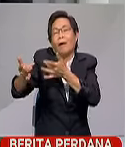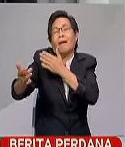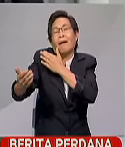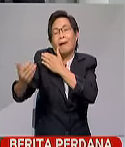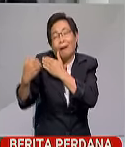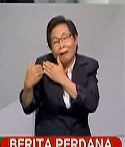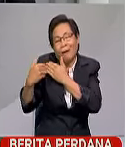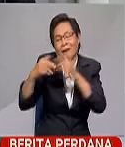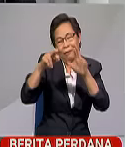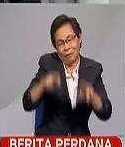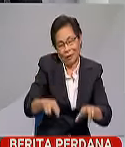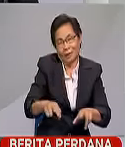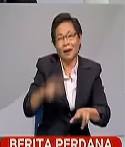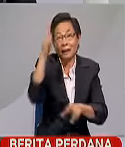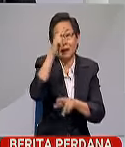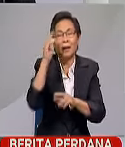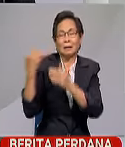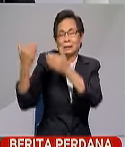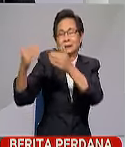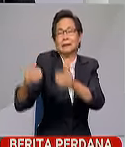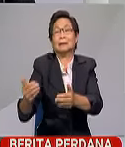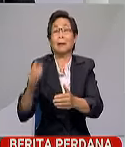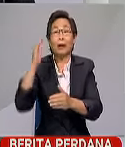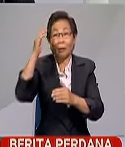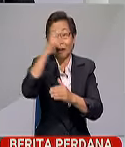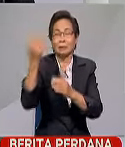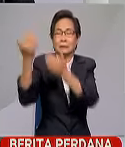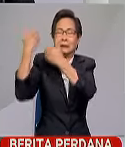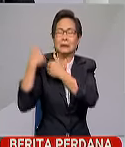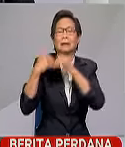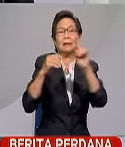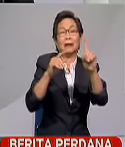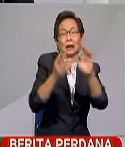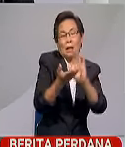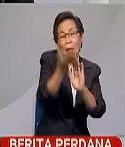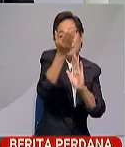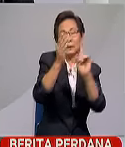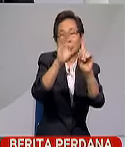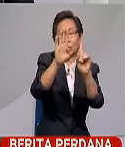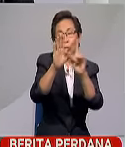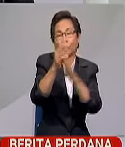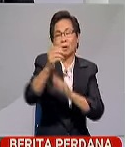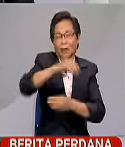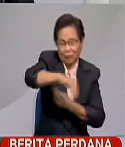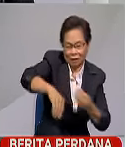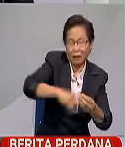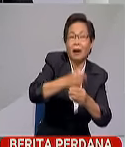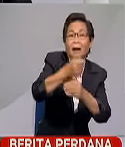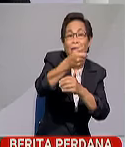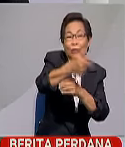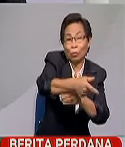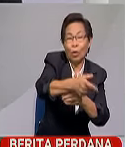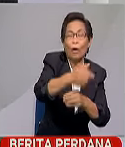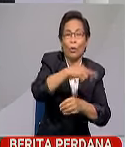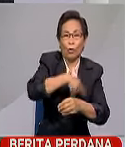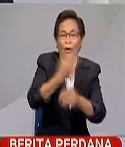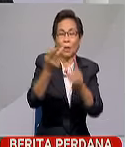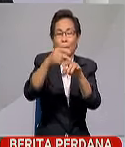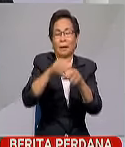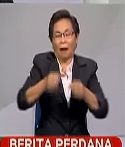Oleh sebab itu, kerajaan bakal menanggung lebih RM1 bilion sebagai ganti rugi kepada semua konsesi lebuh raya terlibat. Beliau